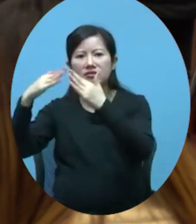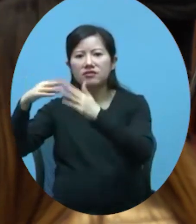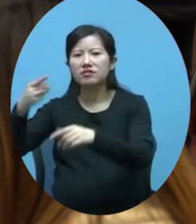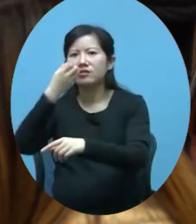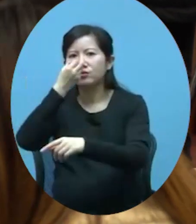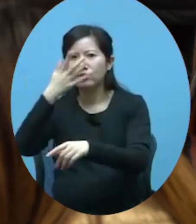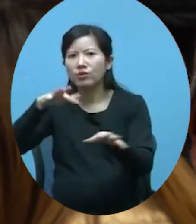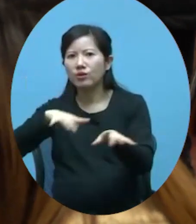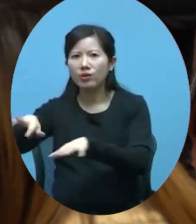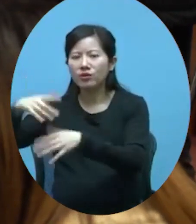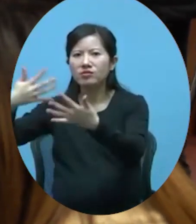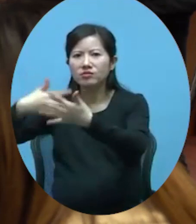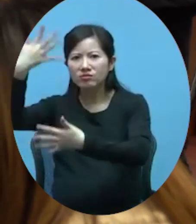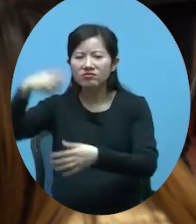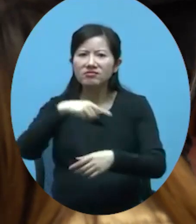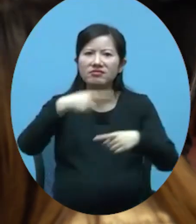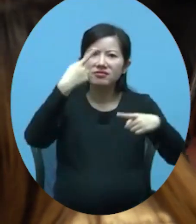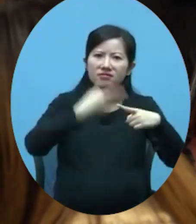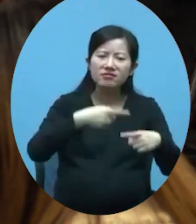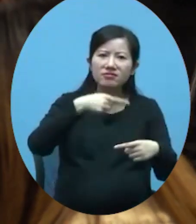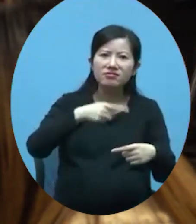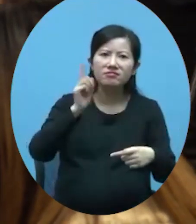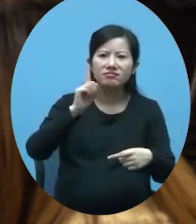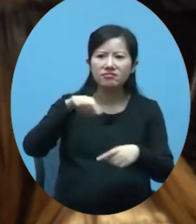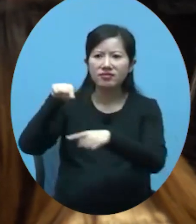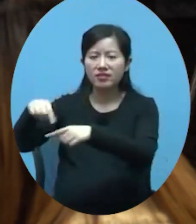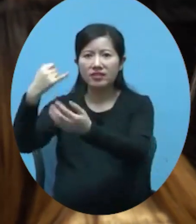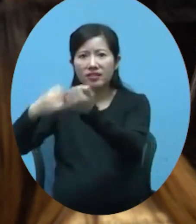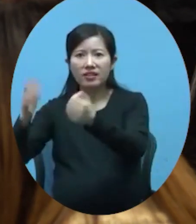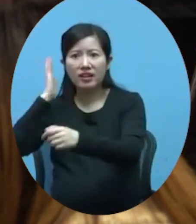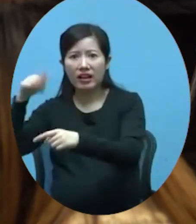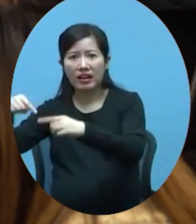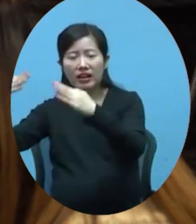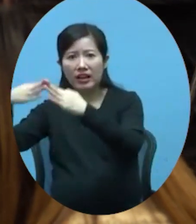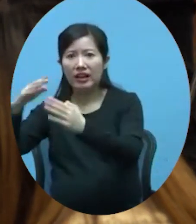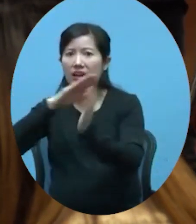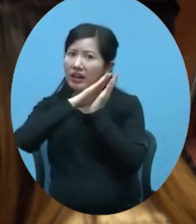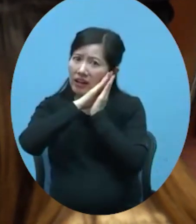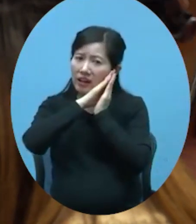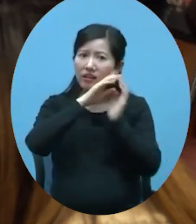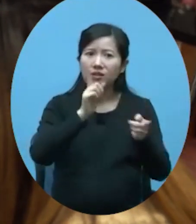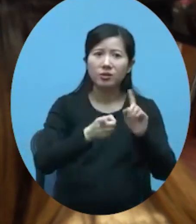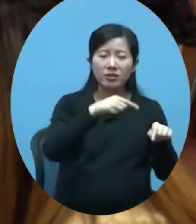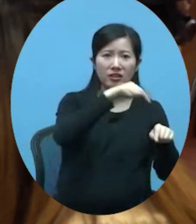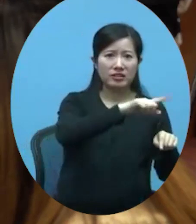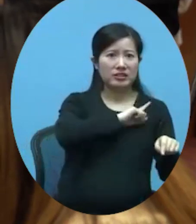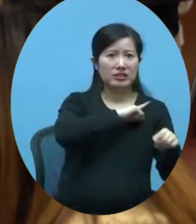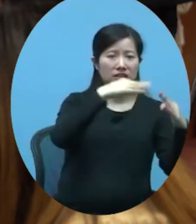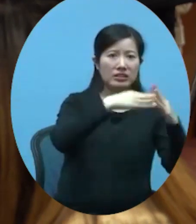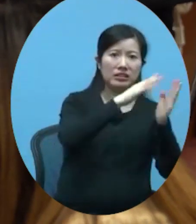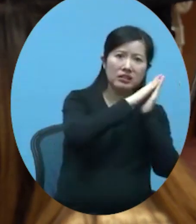住在哪裡呢到底是跟兒子的還是其他家人的家還是只是住在康景花園